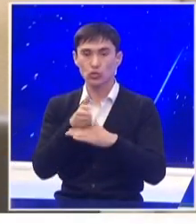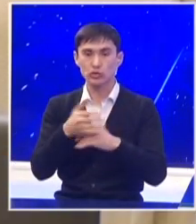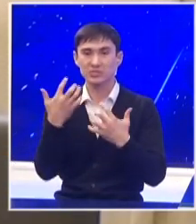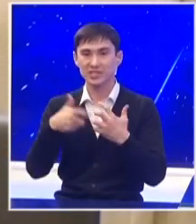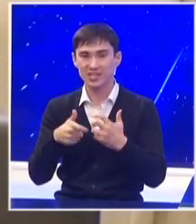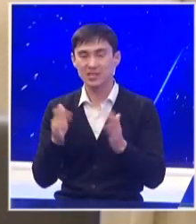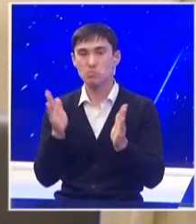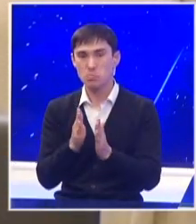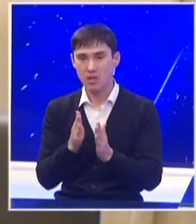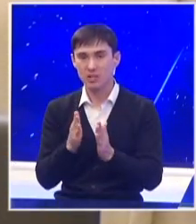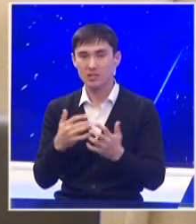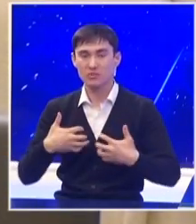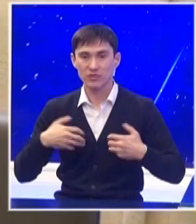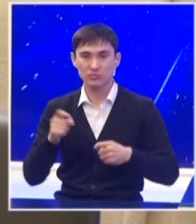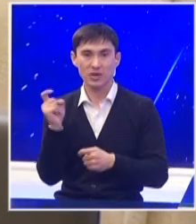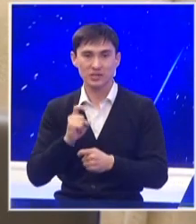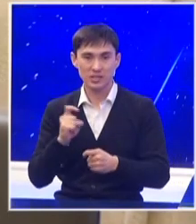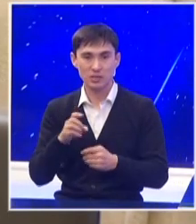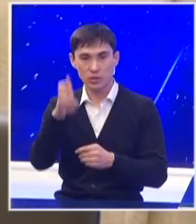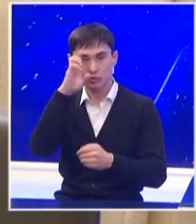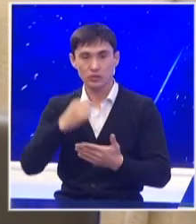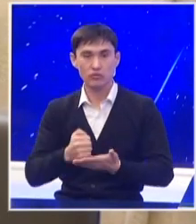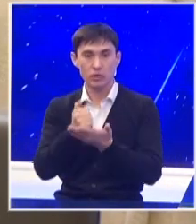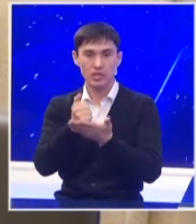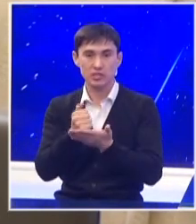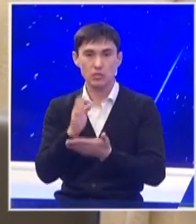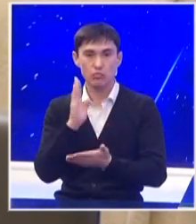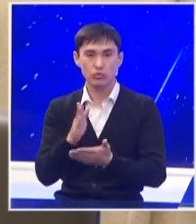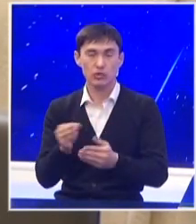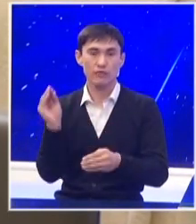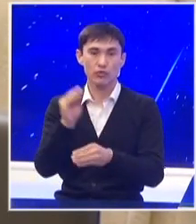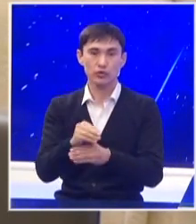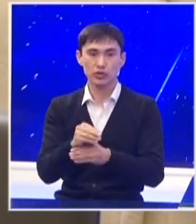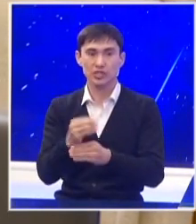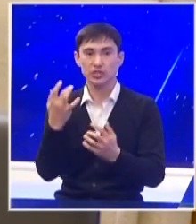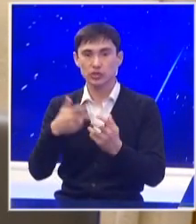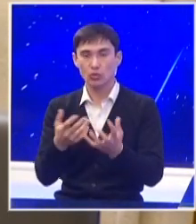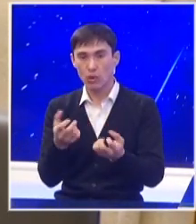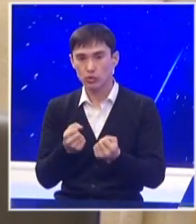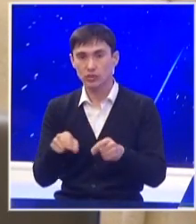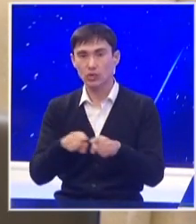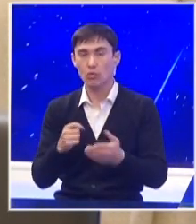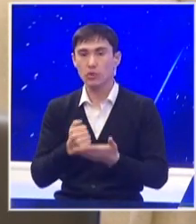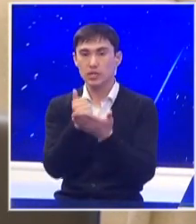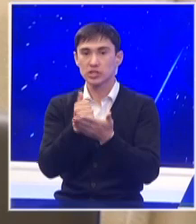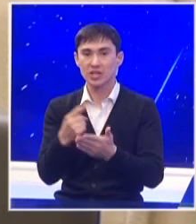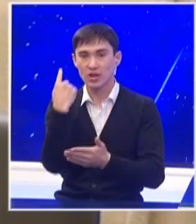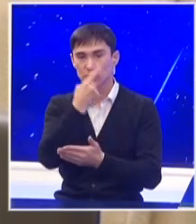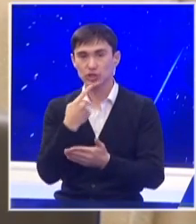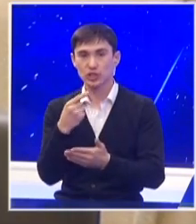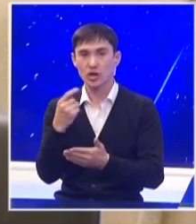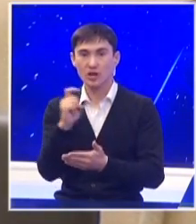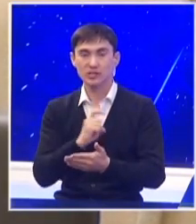средним и мелким животноводческим хозяйствам государственной поддержки и будут ли включены в число получателей такой поддержки личные